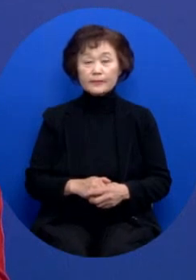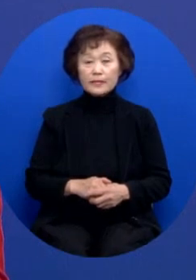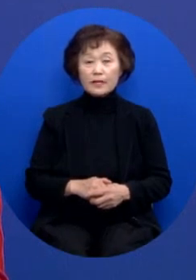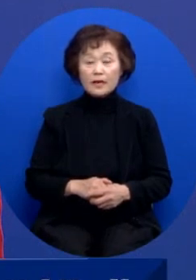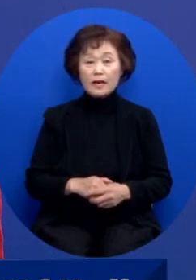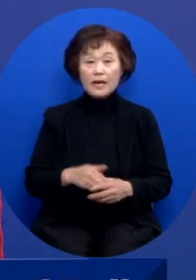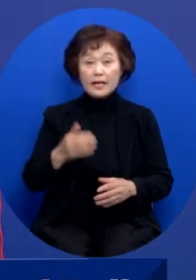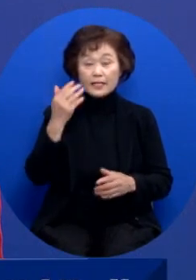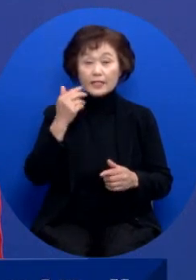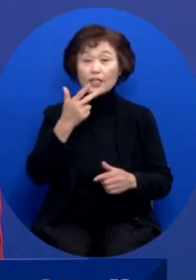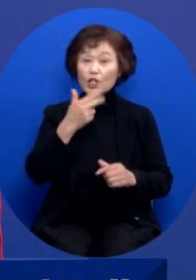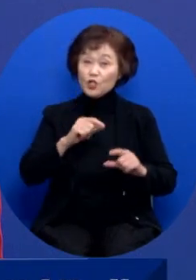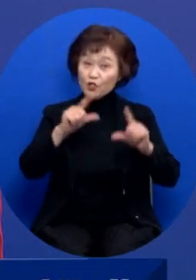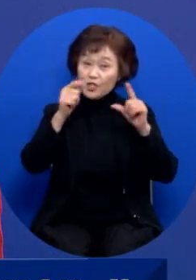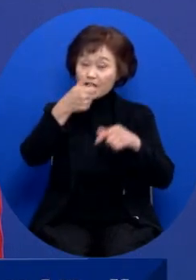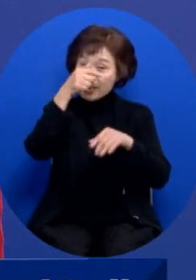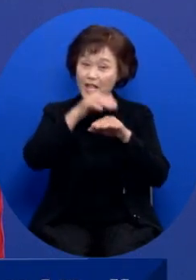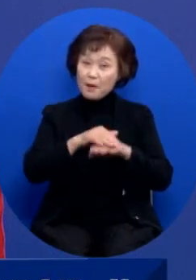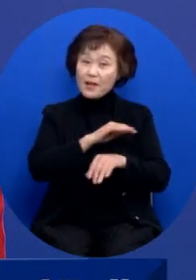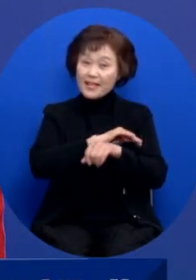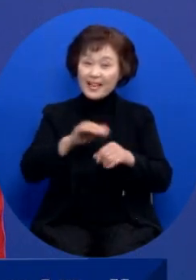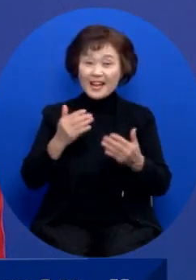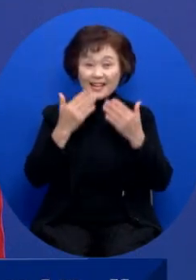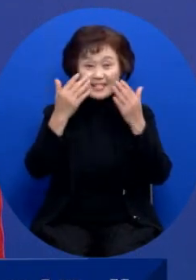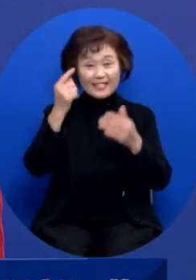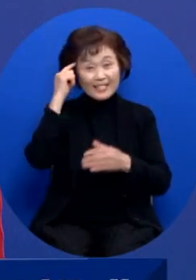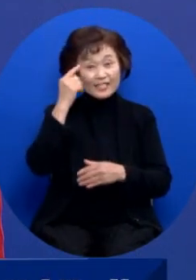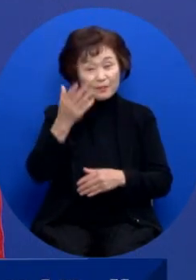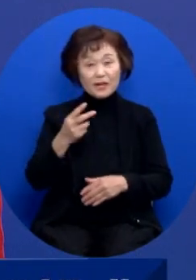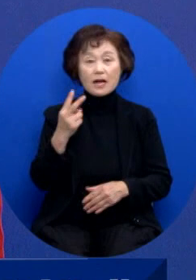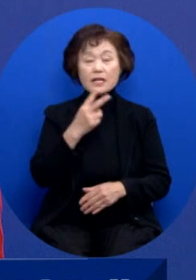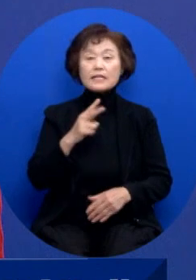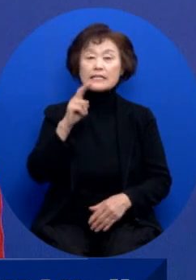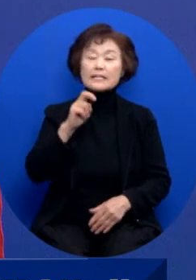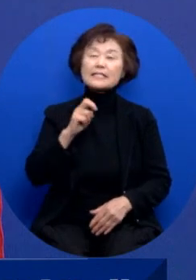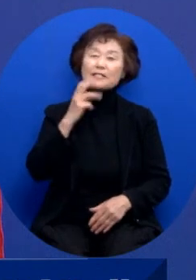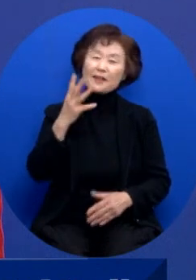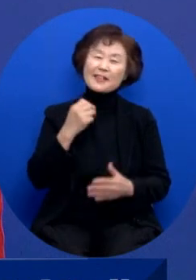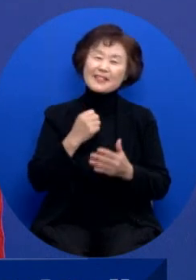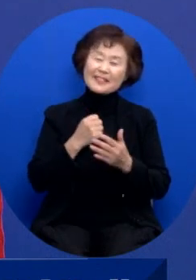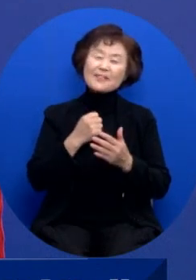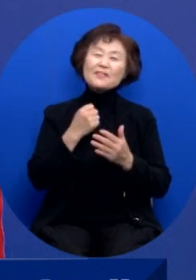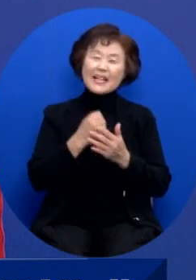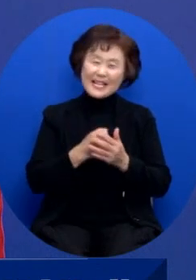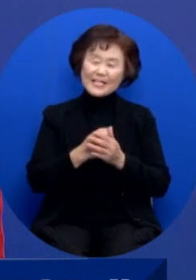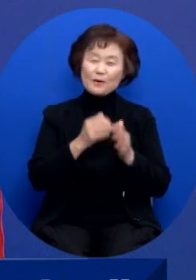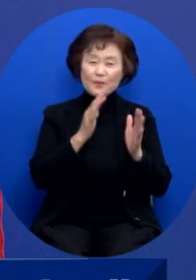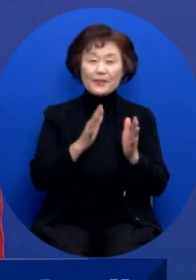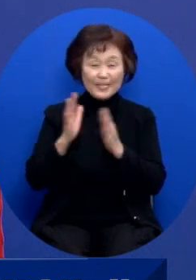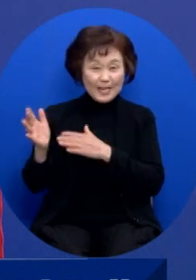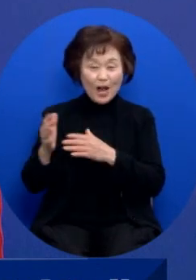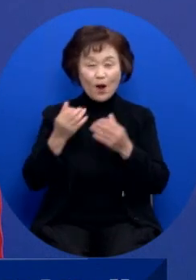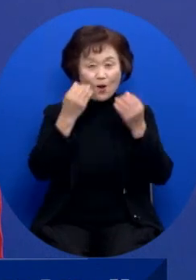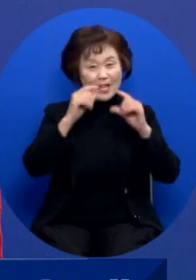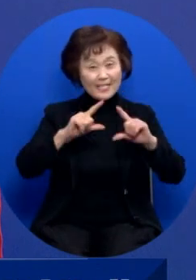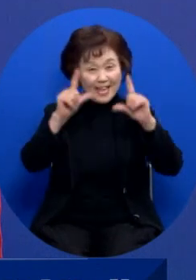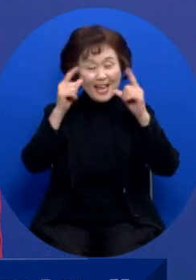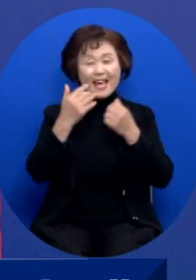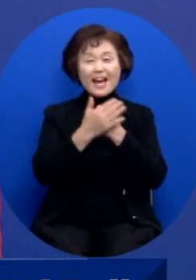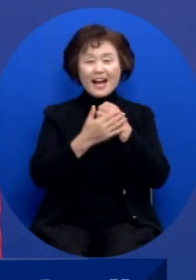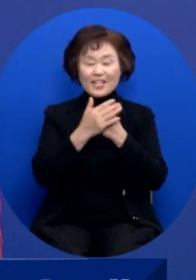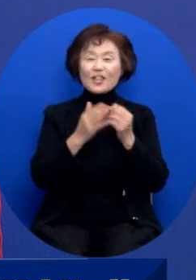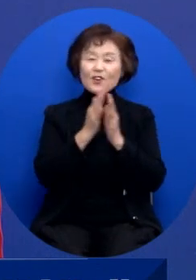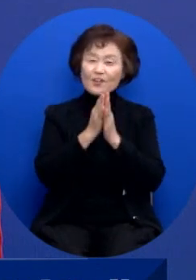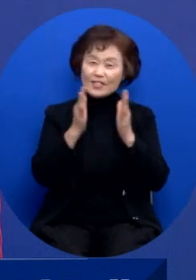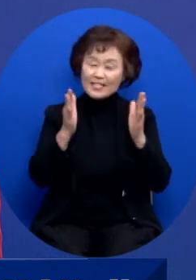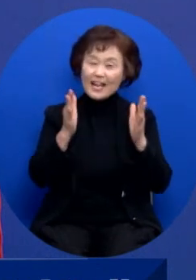지난 주일 예배 잘 드리셨는지요? 2023년의 아쉬움은 뒤로 하고 2024년 새해를 은혜로 시작하는 첫